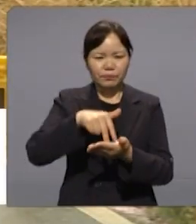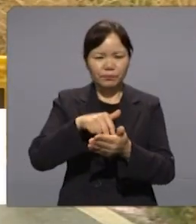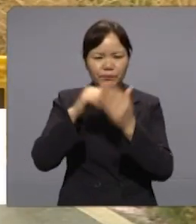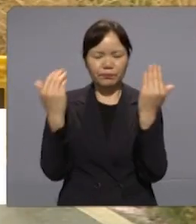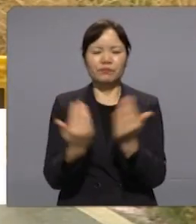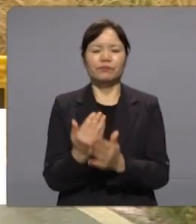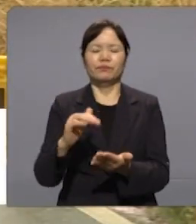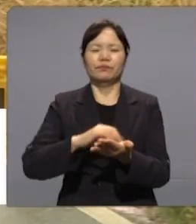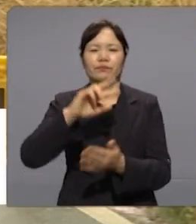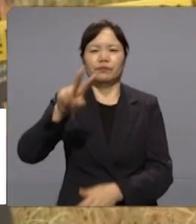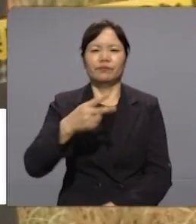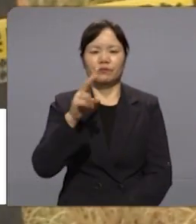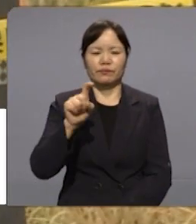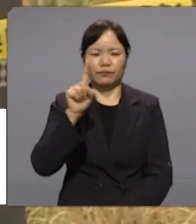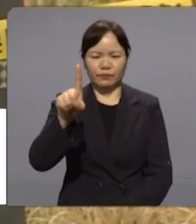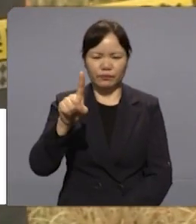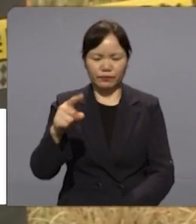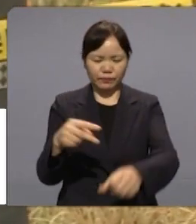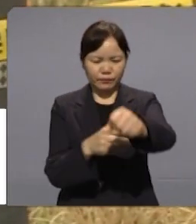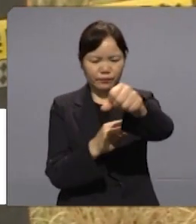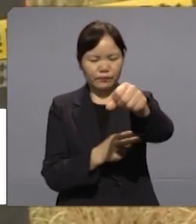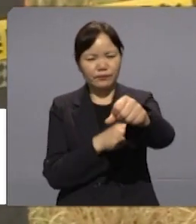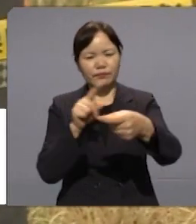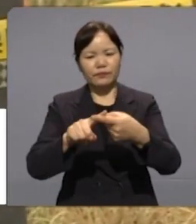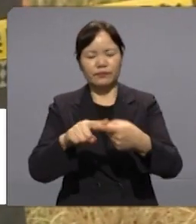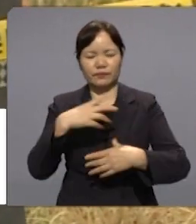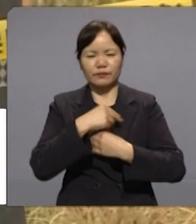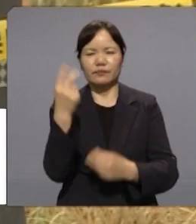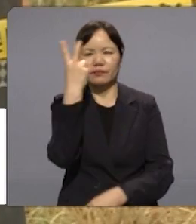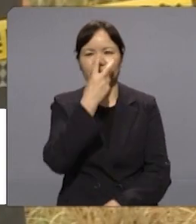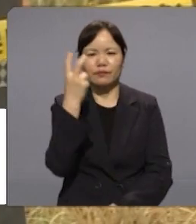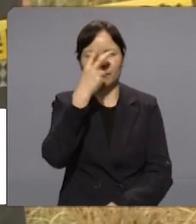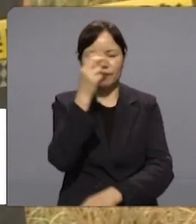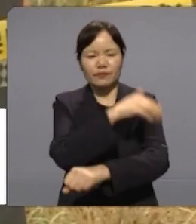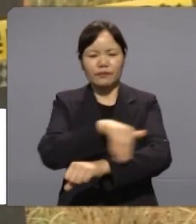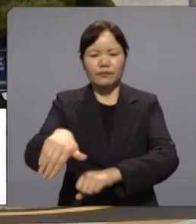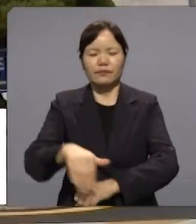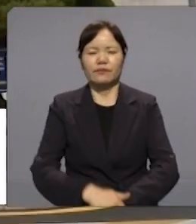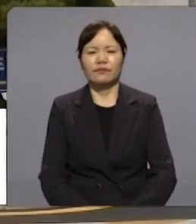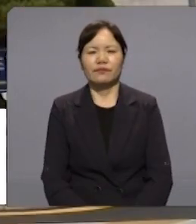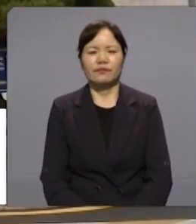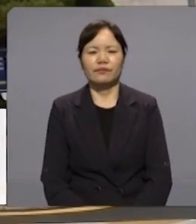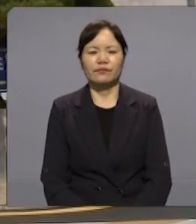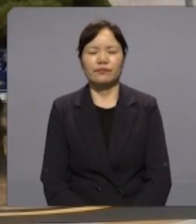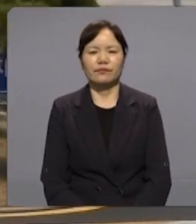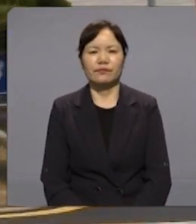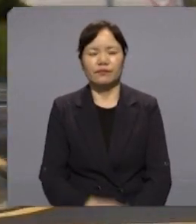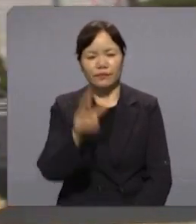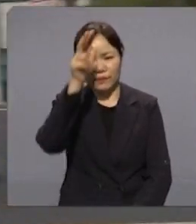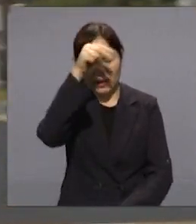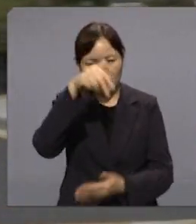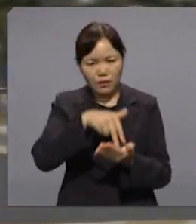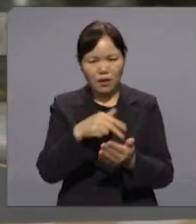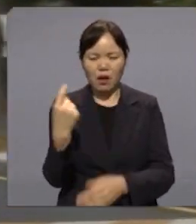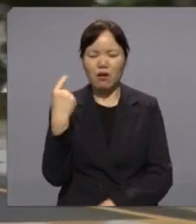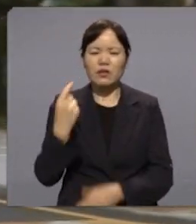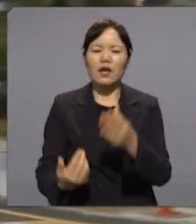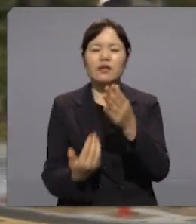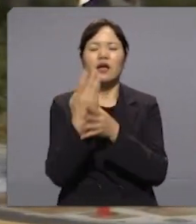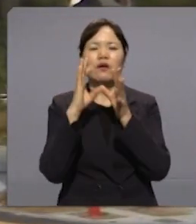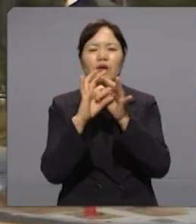211개의 교량에 대해 전면적인 안전점검을 벌일 방침입니다. 한편 경찰은 어제